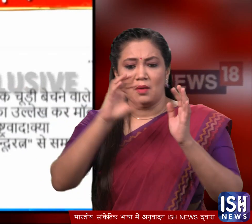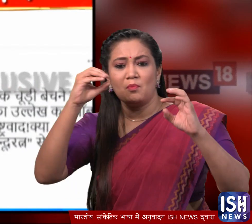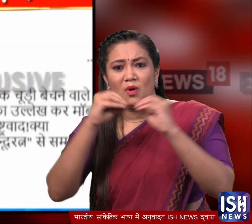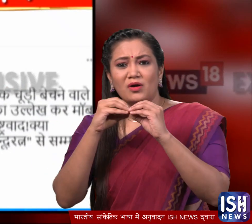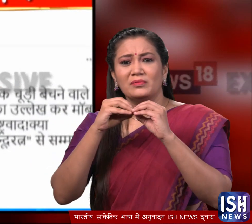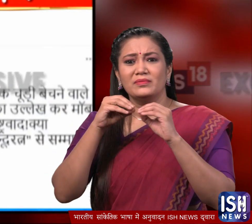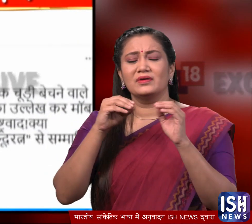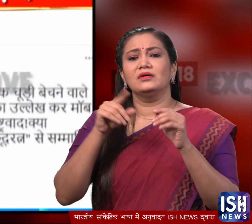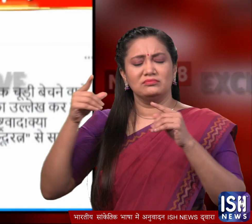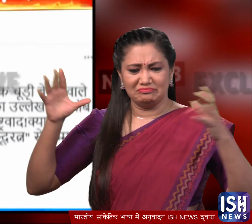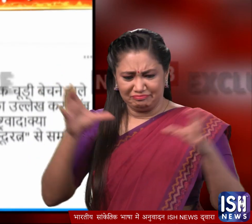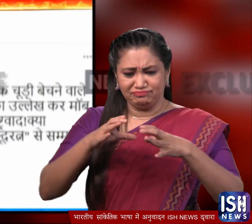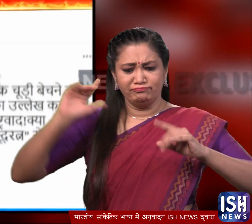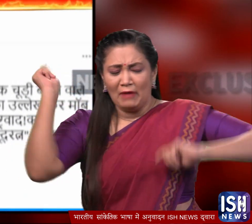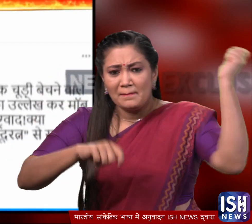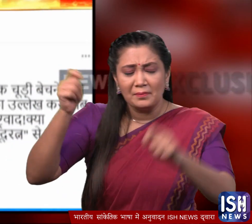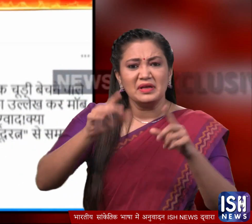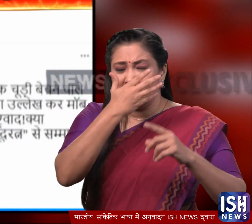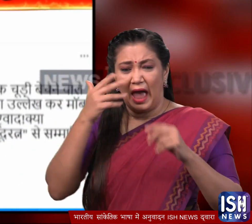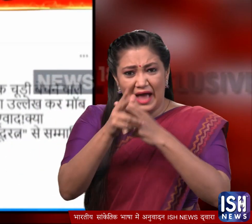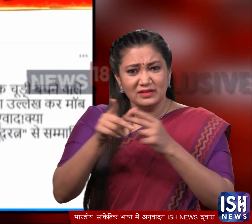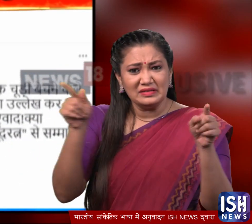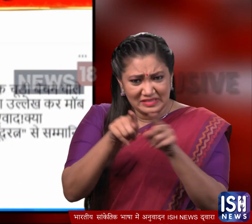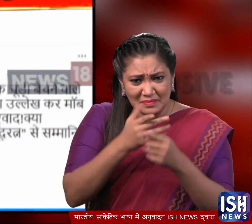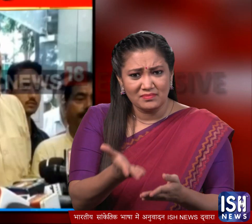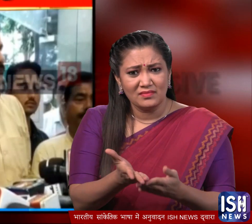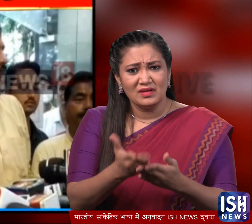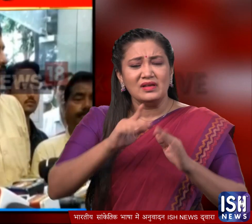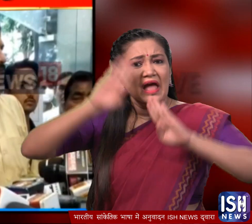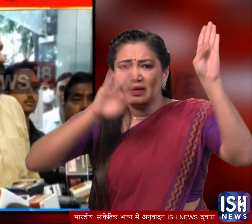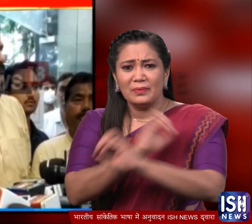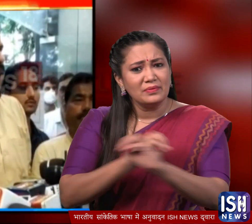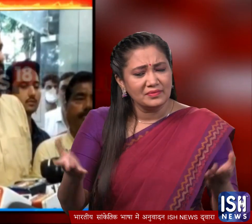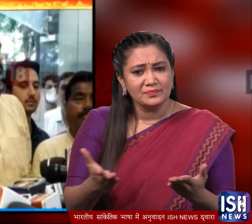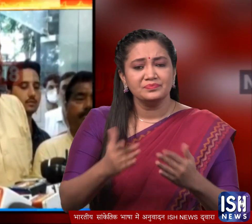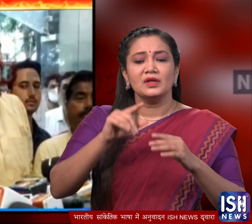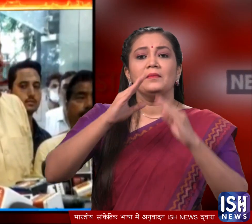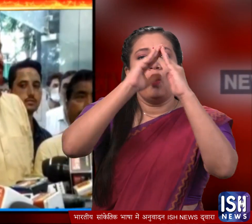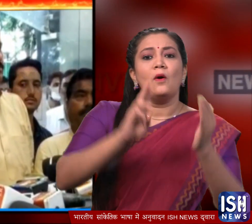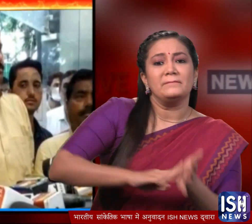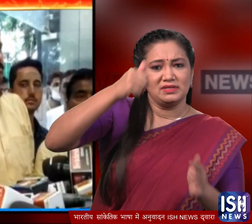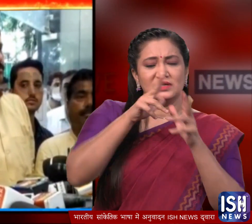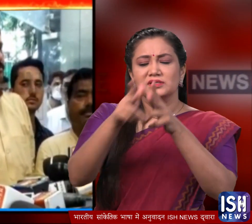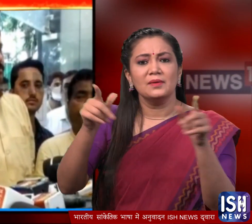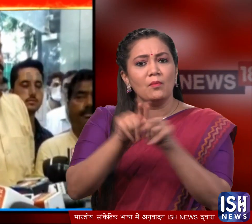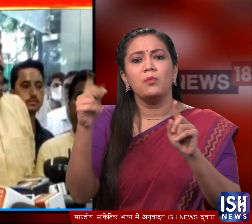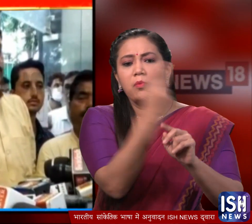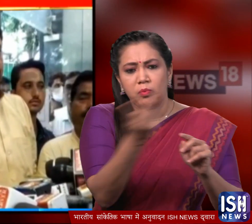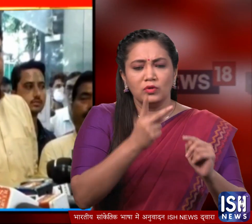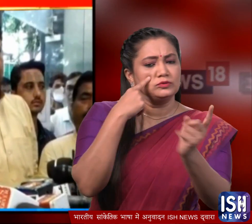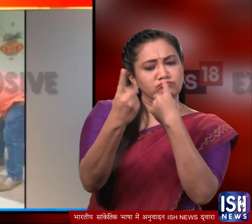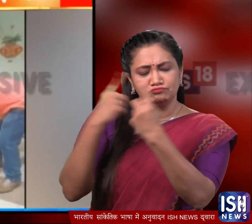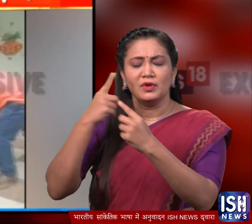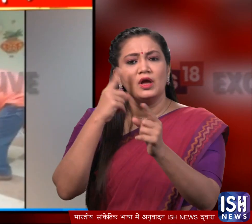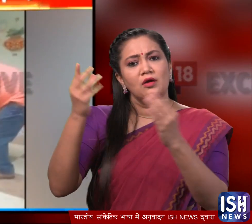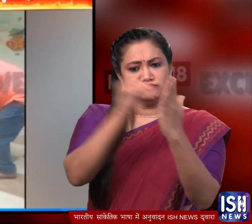आरोप लगाते हुए ये तक पूछ लिया कि ये आतंकवाद है या राष्ट्रवाद, लेकिन राज्य के गृह मंत्री ने दो टूक कहा कि दोनों पक्षों पर कार्रवाई